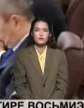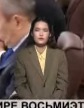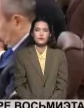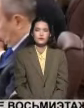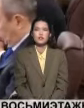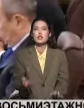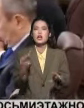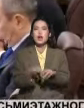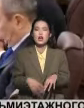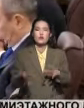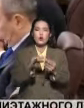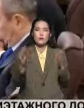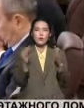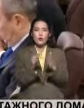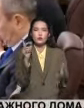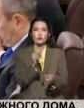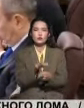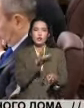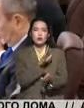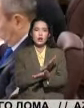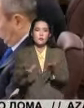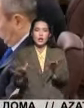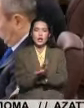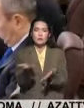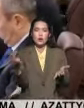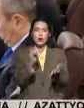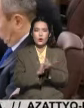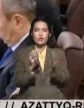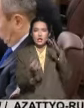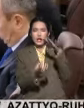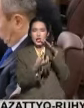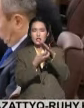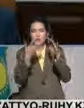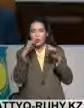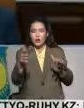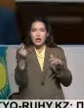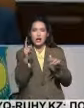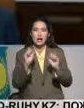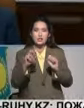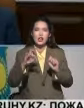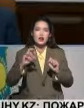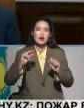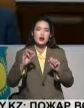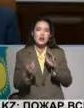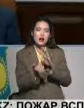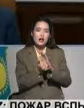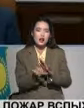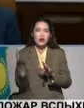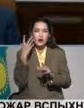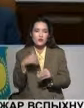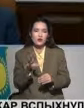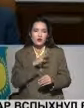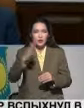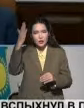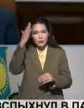Во всех таких домах должны быть бесплатно установлены датчики угарного газа. Здесь хочу отметить, что недостаточная работа по установке датчиков проводится